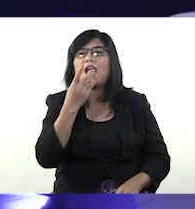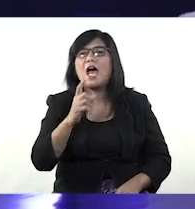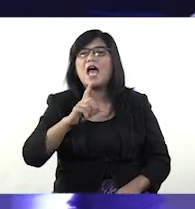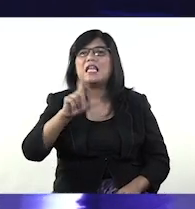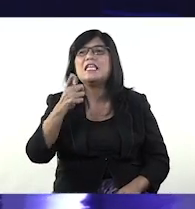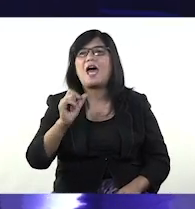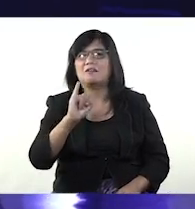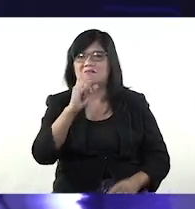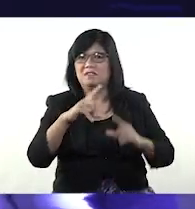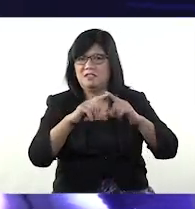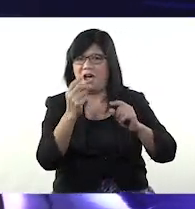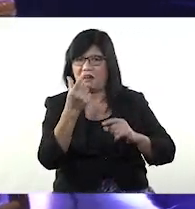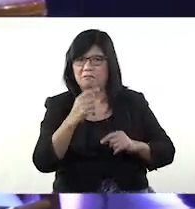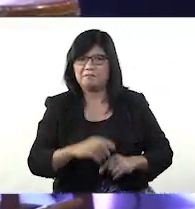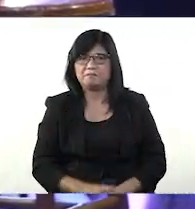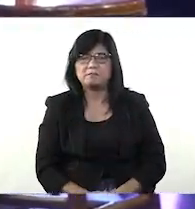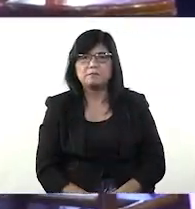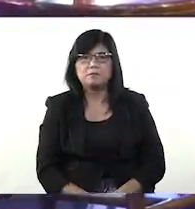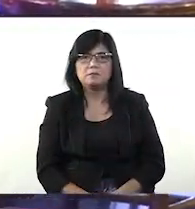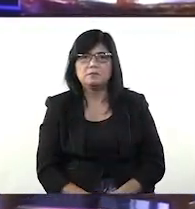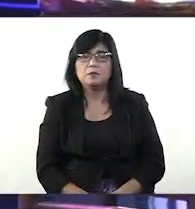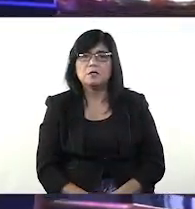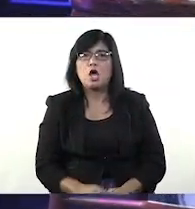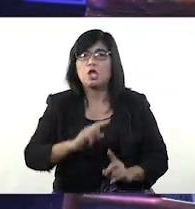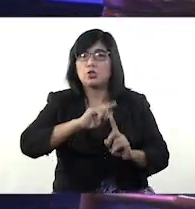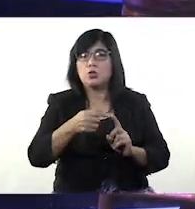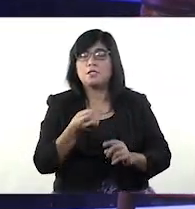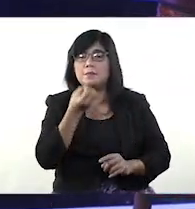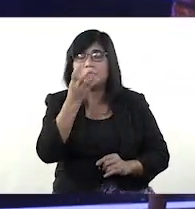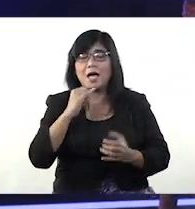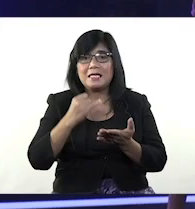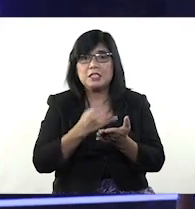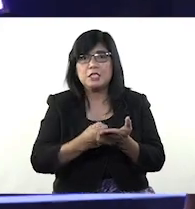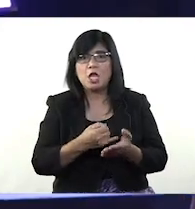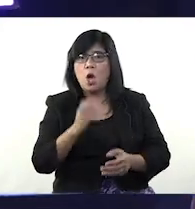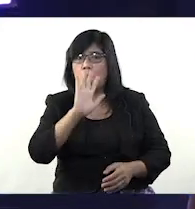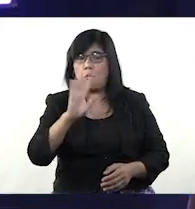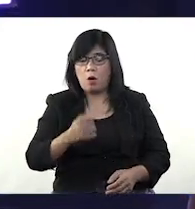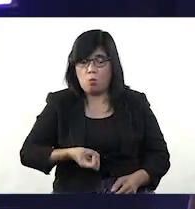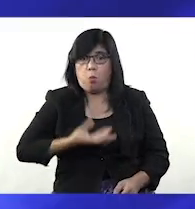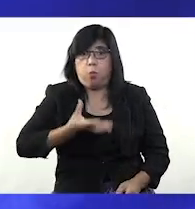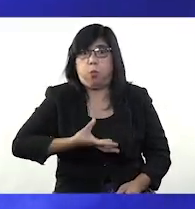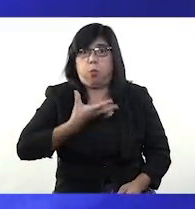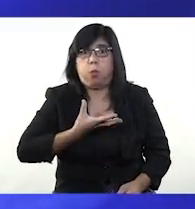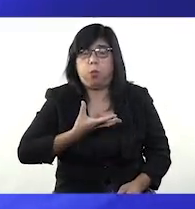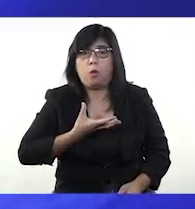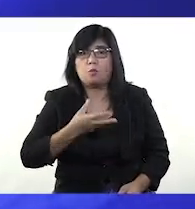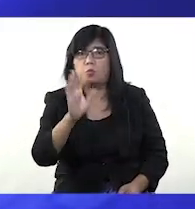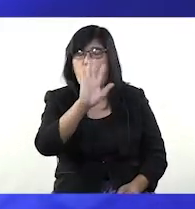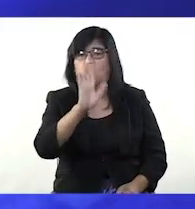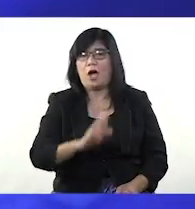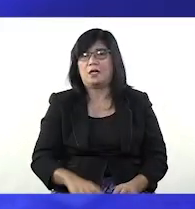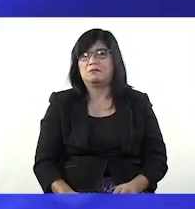Hai tugas kita memberitakan Injil betul maka tugas kita memakai yang tidak kita percayai buat saya itu tidak betul